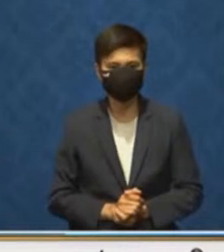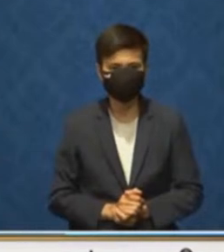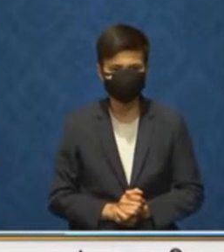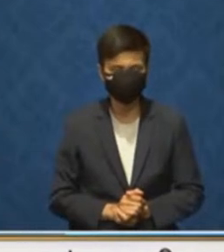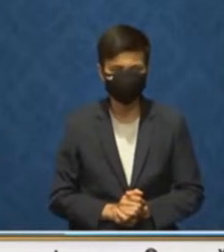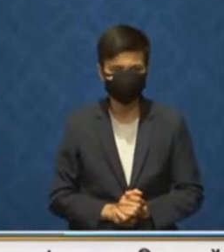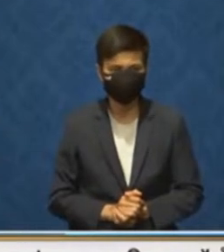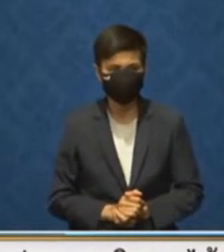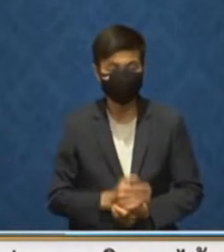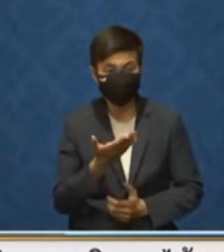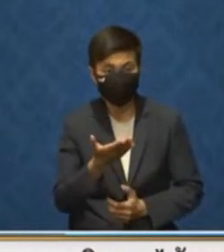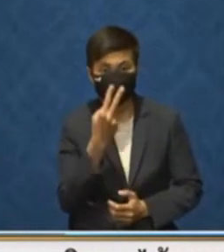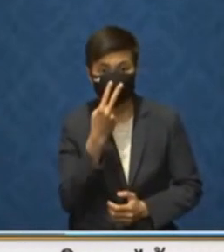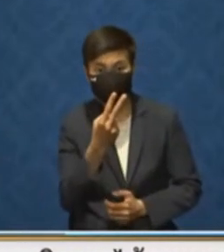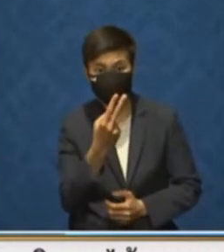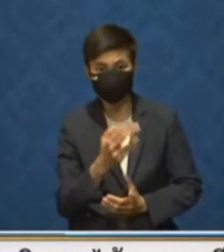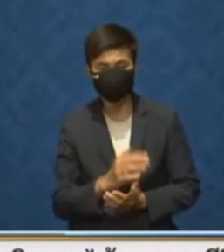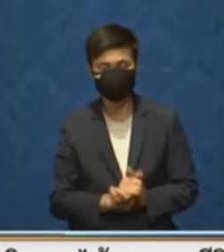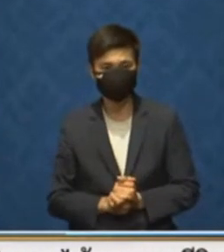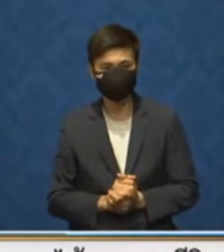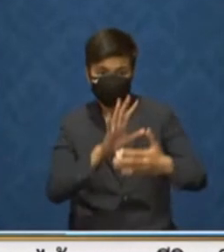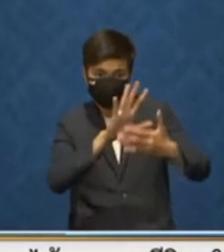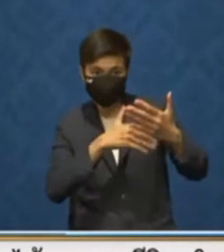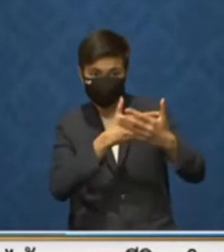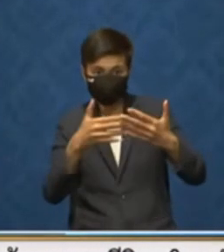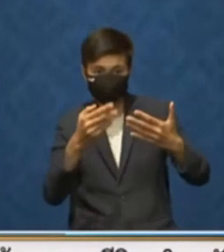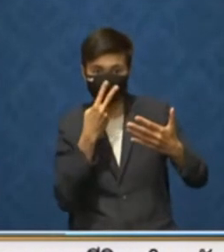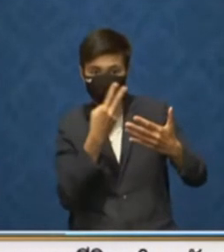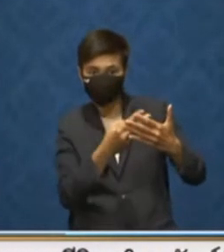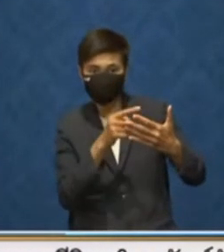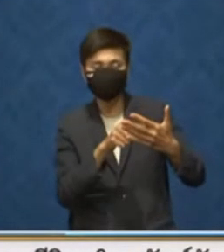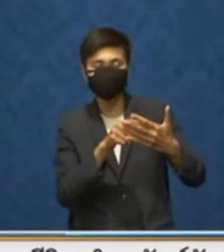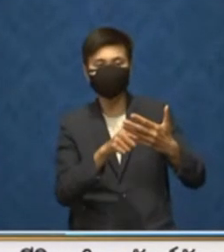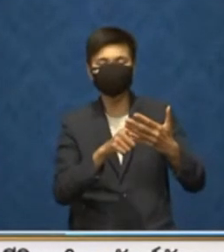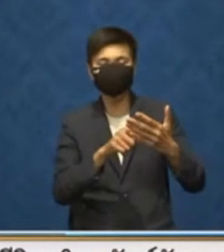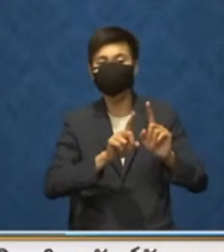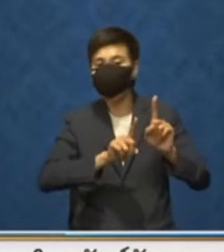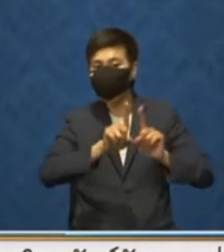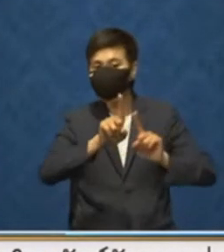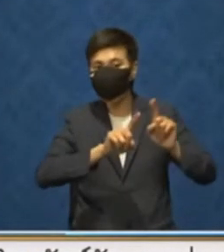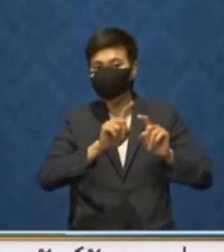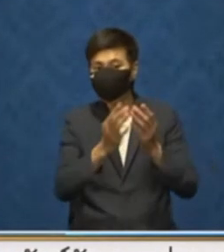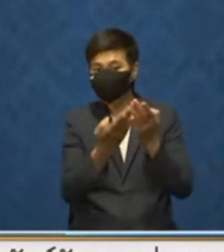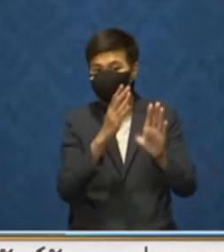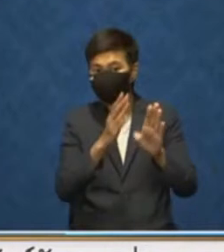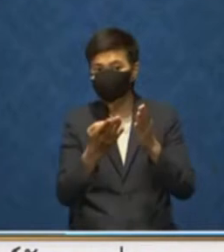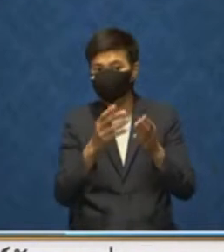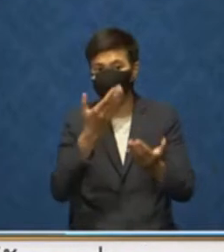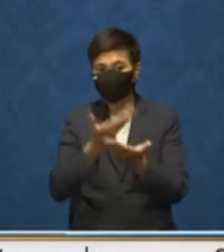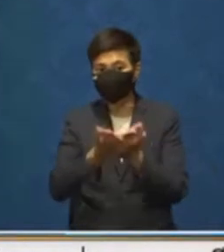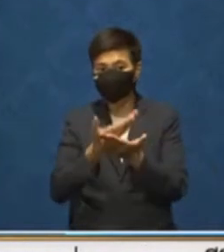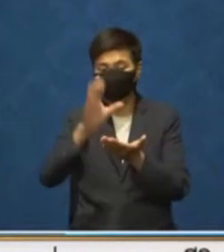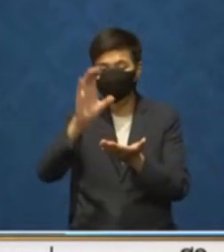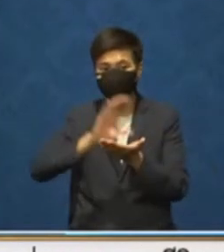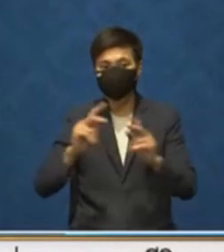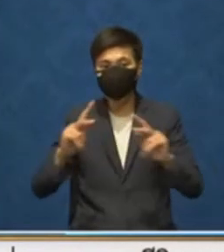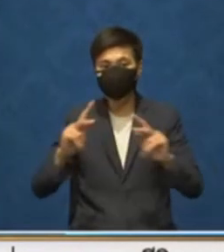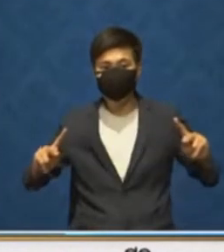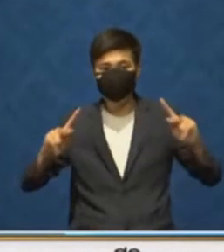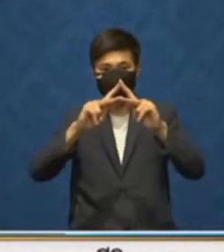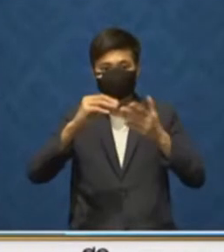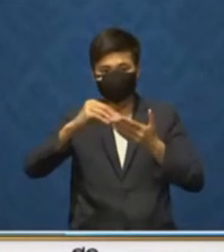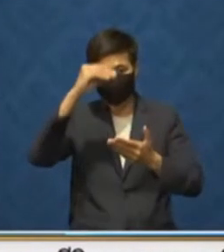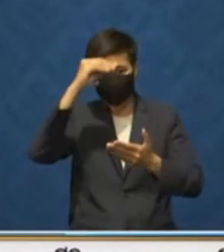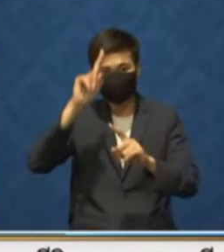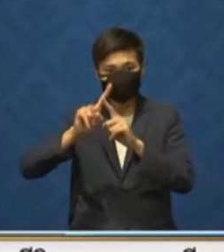ถ้าลองดูนะฮะเปรียบเทียบโรมานน่ะกระทรวงศึกษาธิการอันดับ